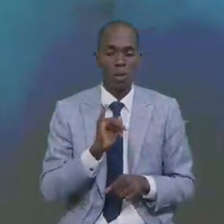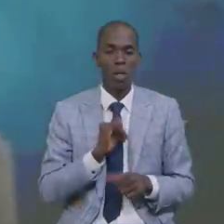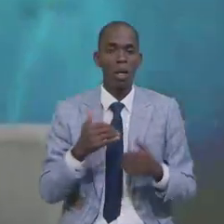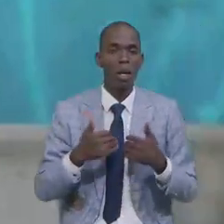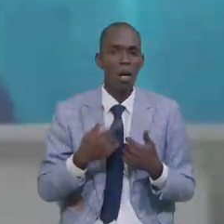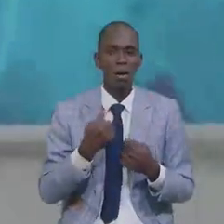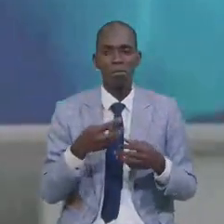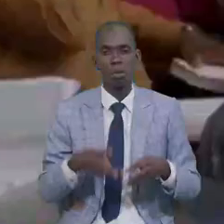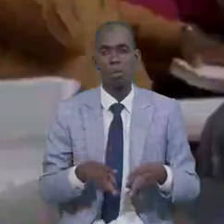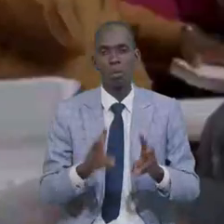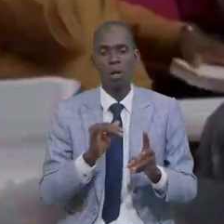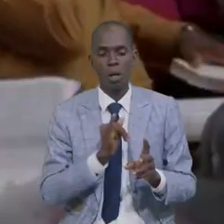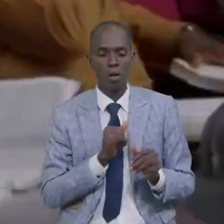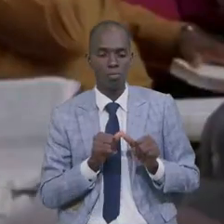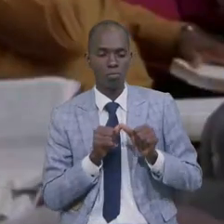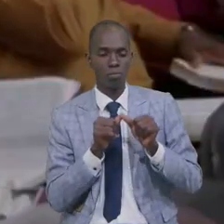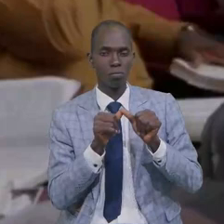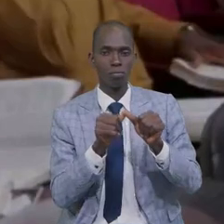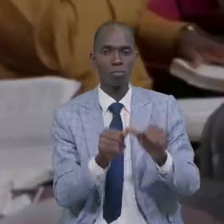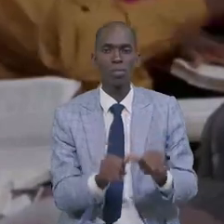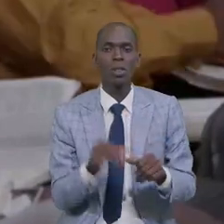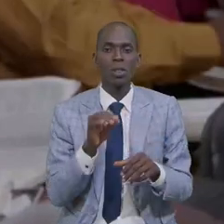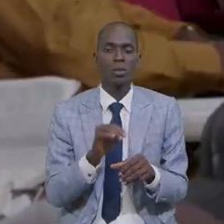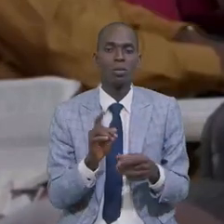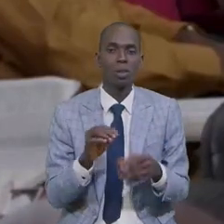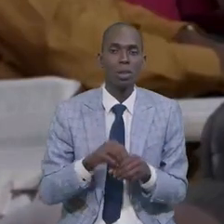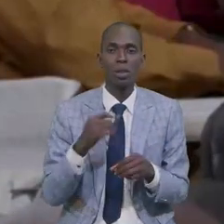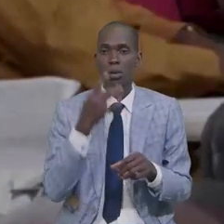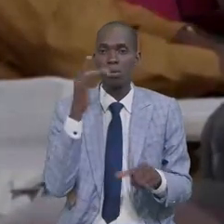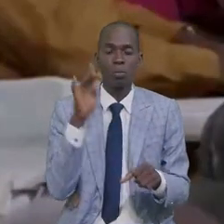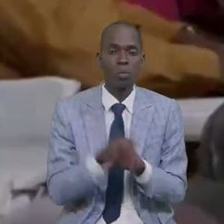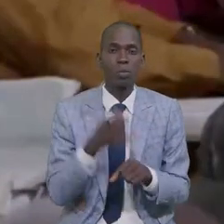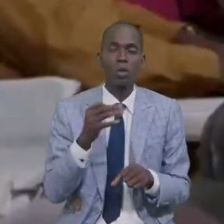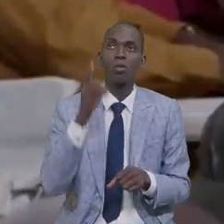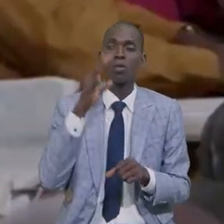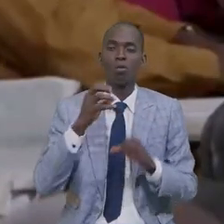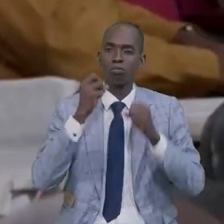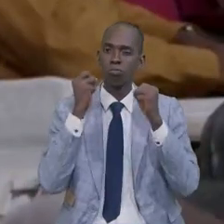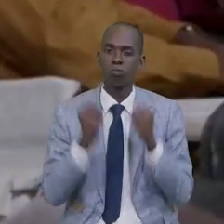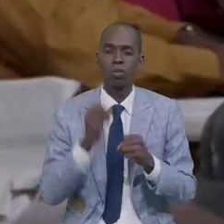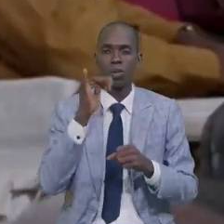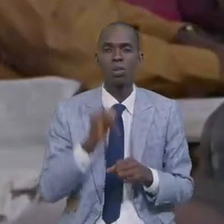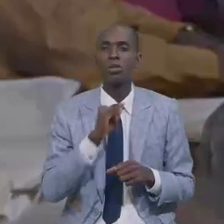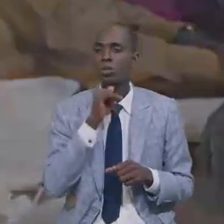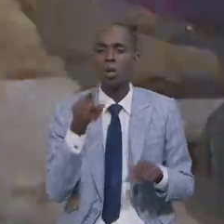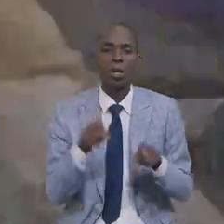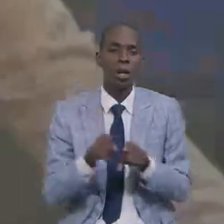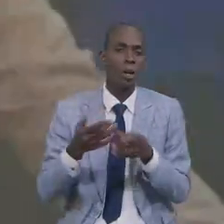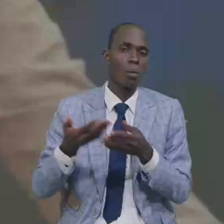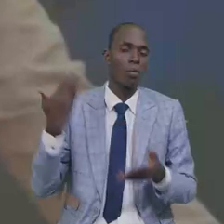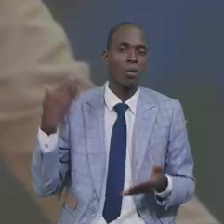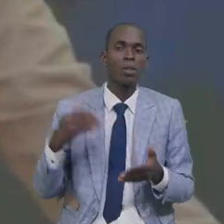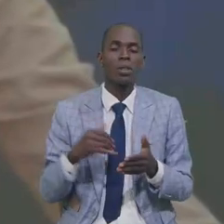que j'ai, et la manière dont je m'attachais aux promesses de Dieu de façon tenace, ce n'est plus la même